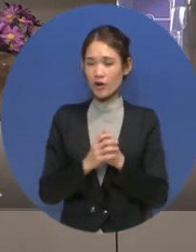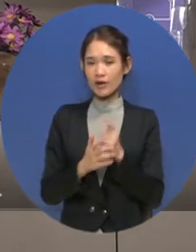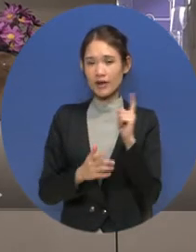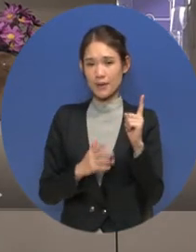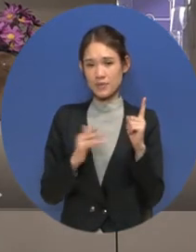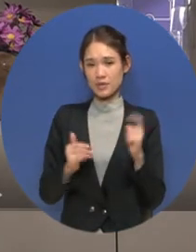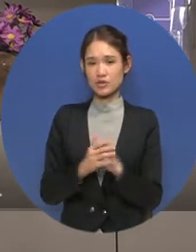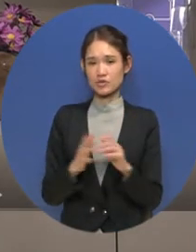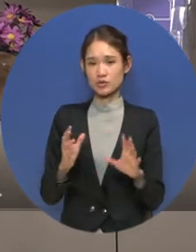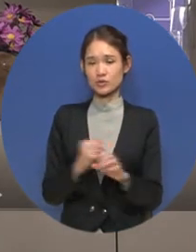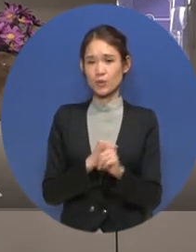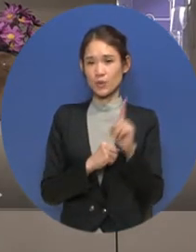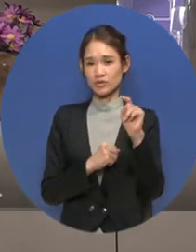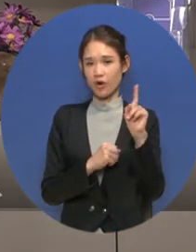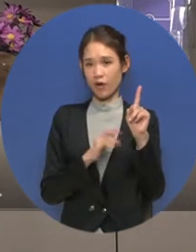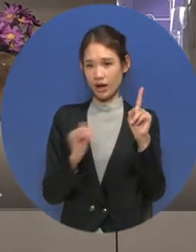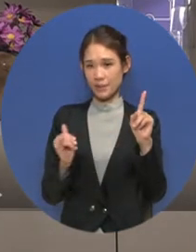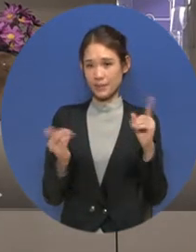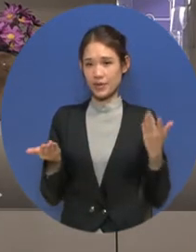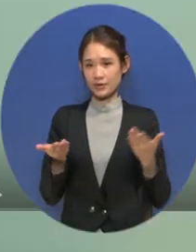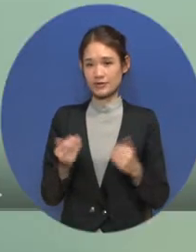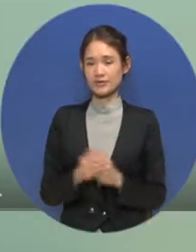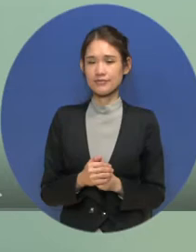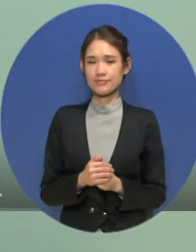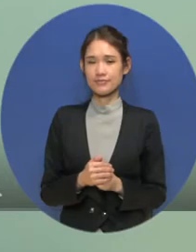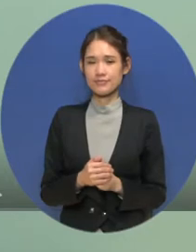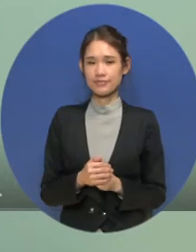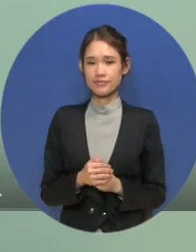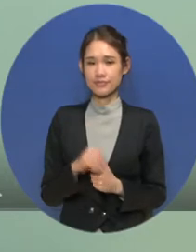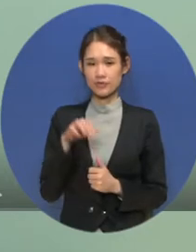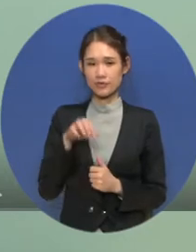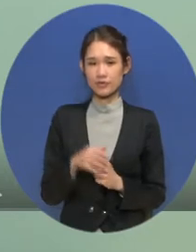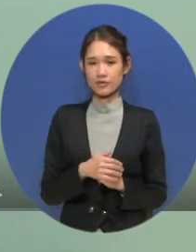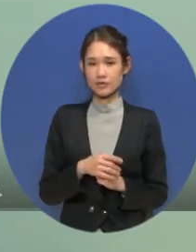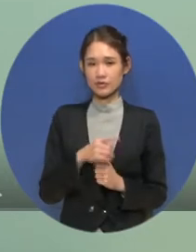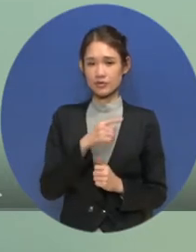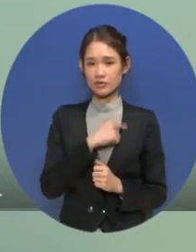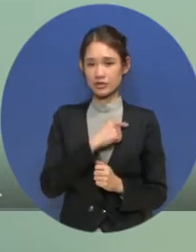베이커리에서 1명, 총 11명이라고 있죠. 여기에서는